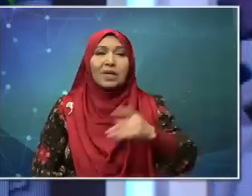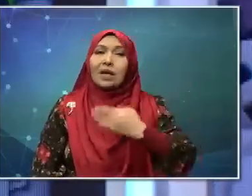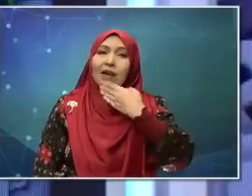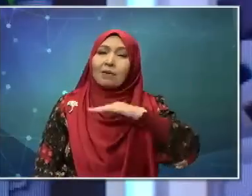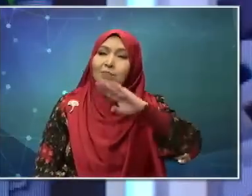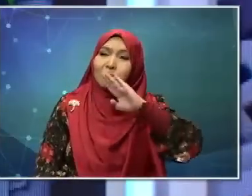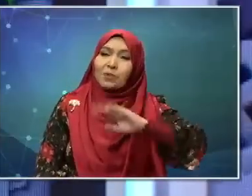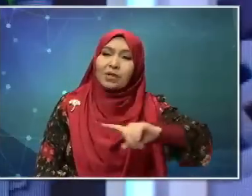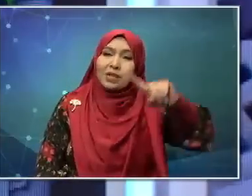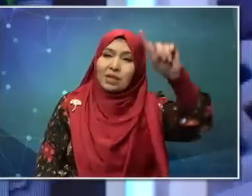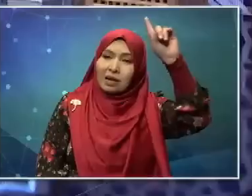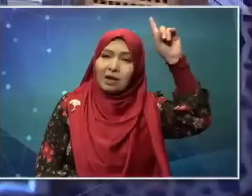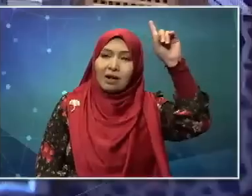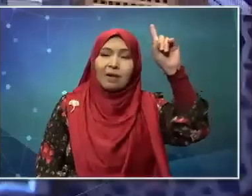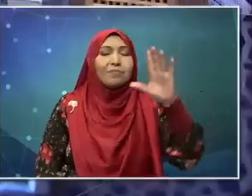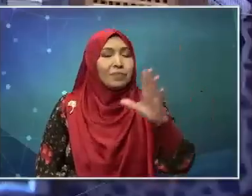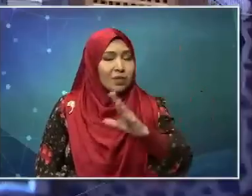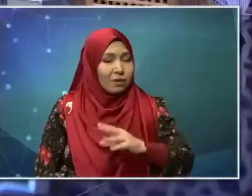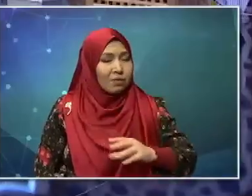khai